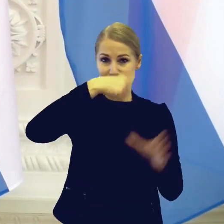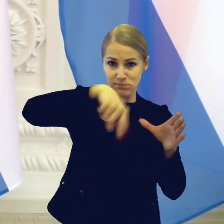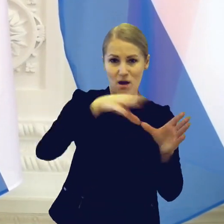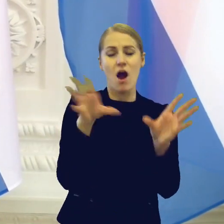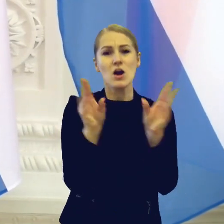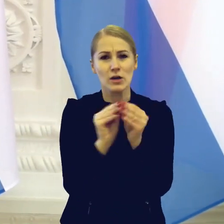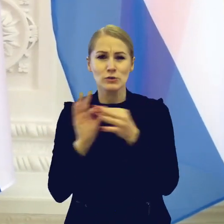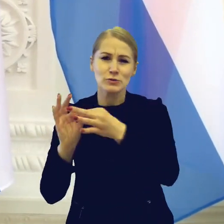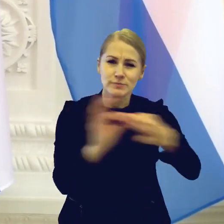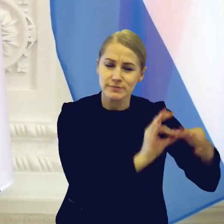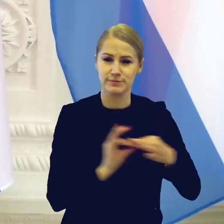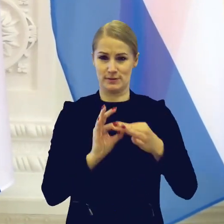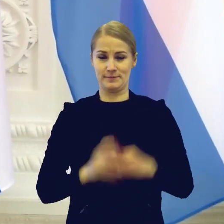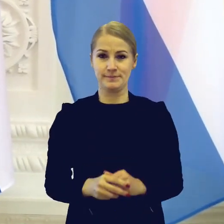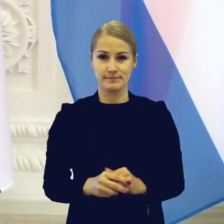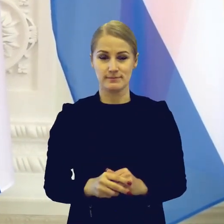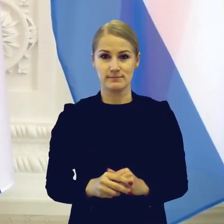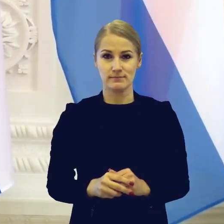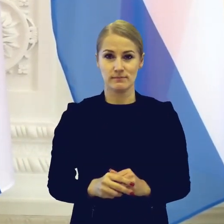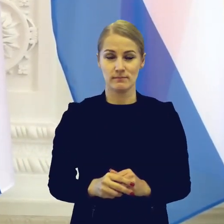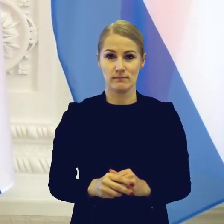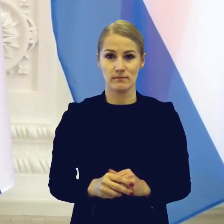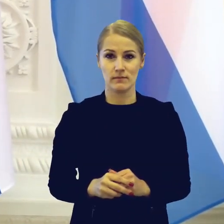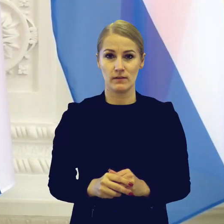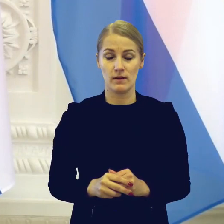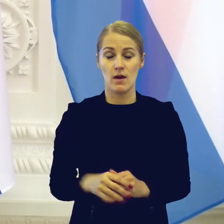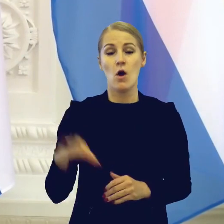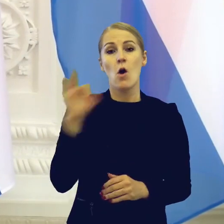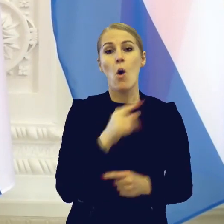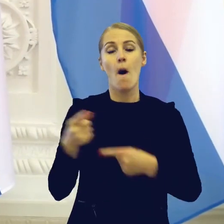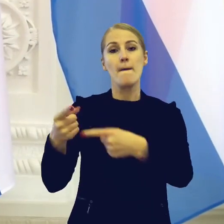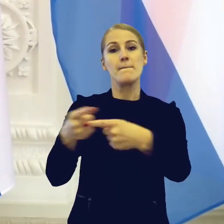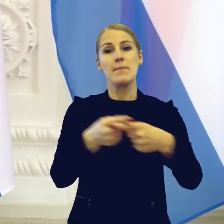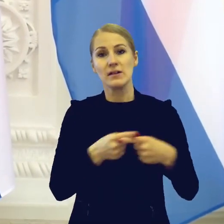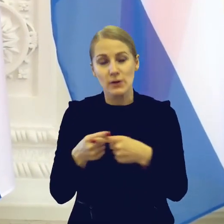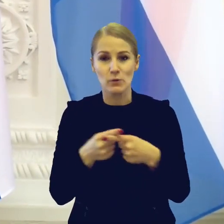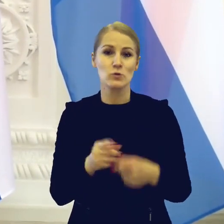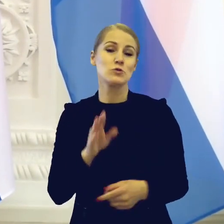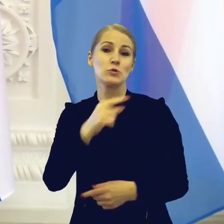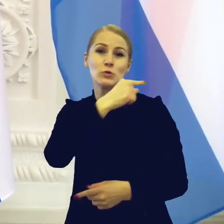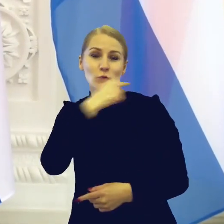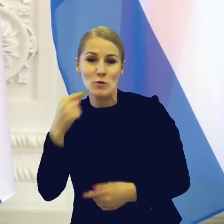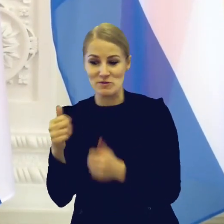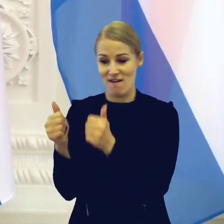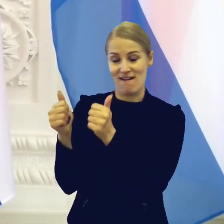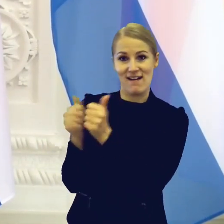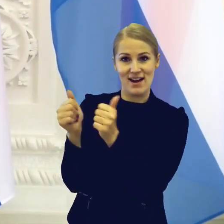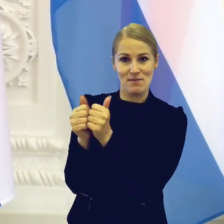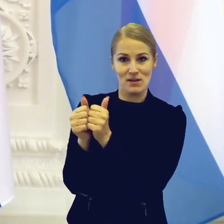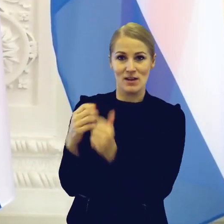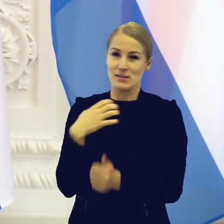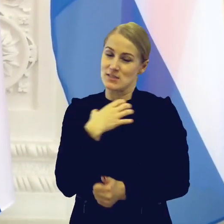veiktume. Kaip būdama Baltarusijos ir Rusijos kaimynė, Lietuva imasi